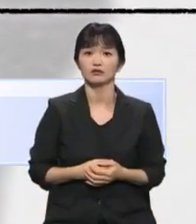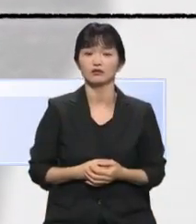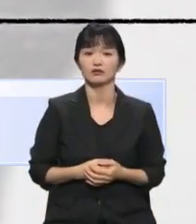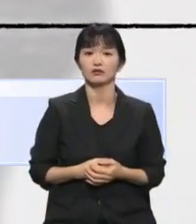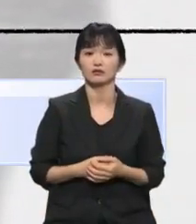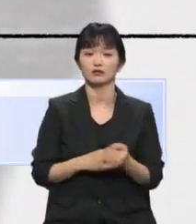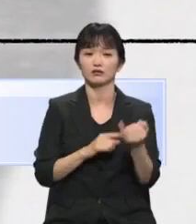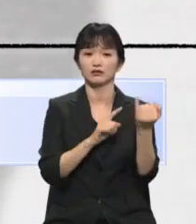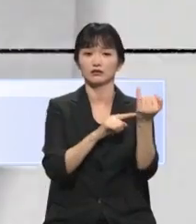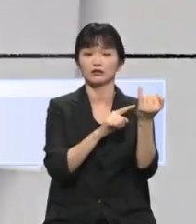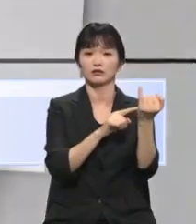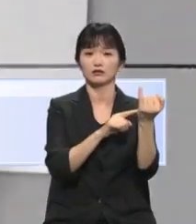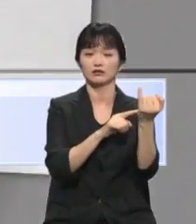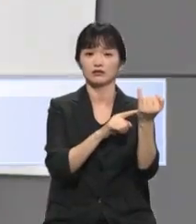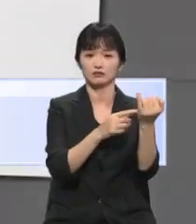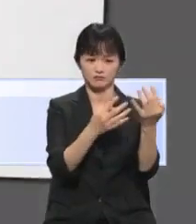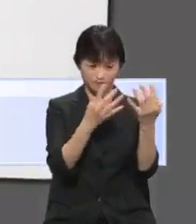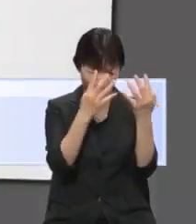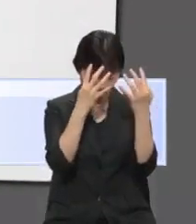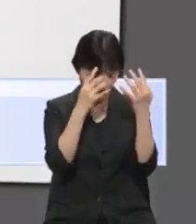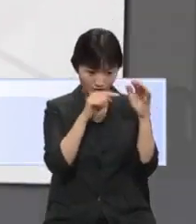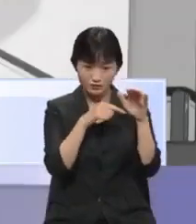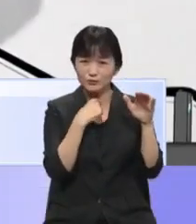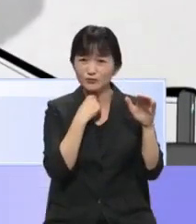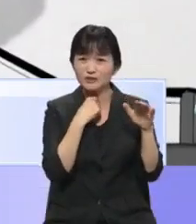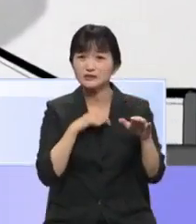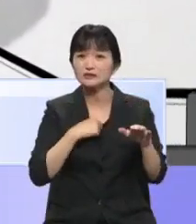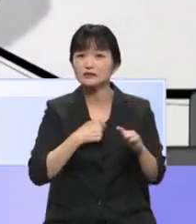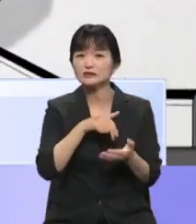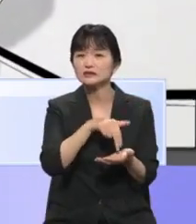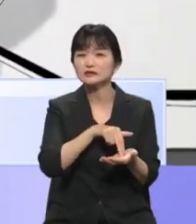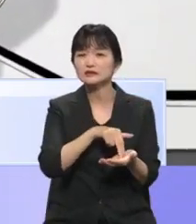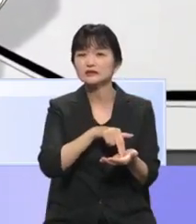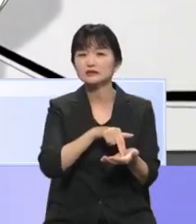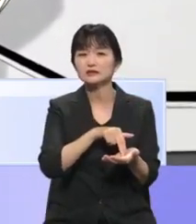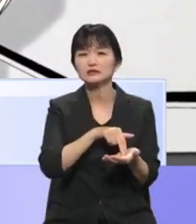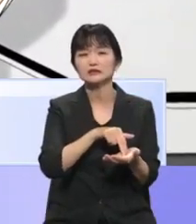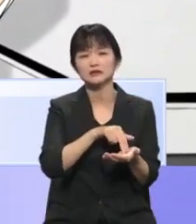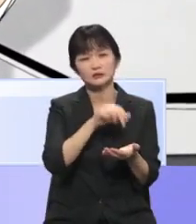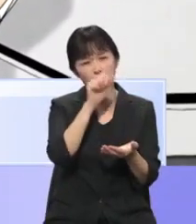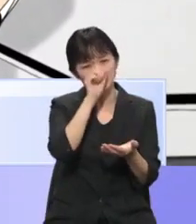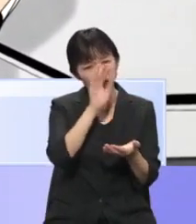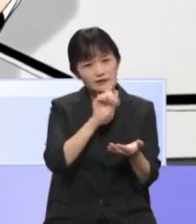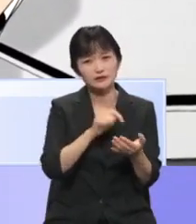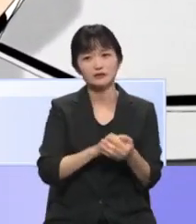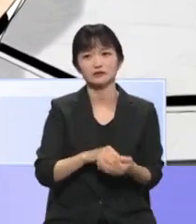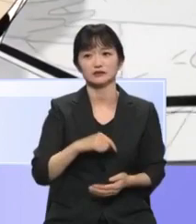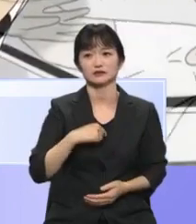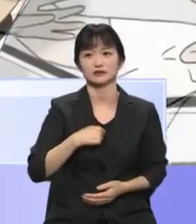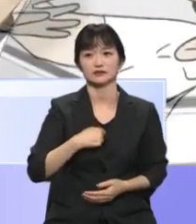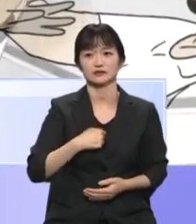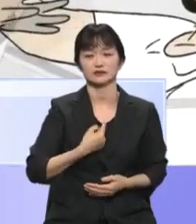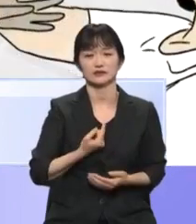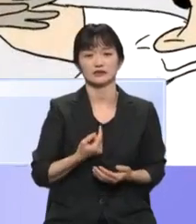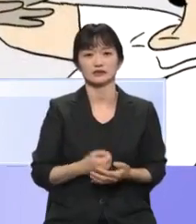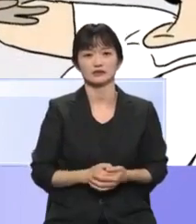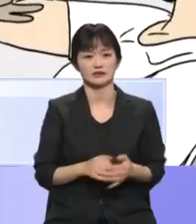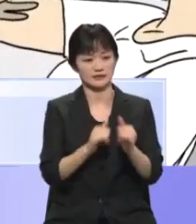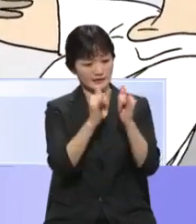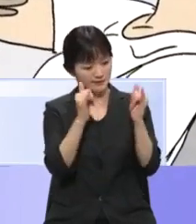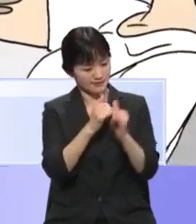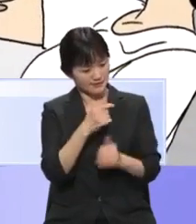교도소라도 가고 싶었다라는 말은 전혀 뭐 자신의 처지가 안 좋다 이런 것보다도 자신의 반사회성이 표출됐다 이렇게